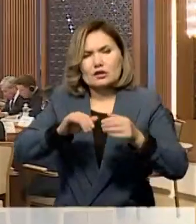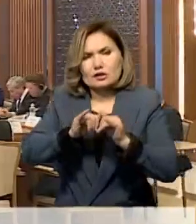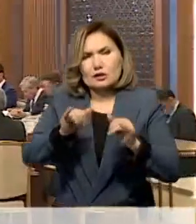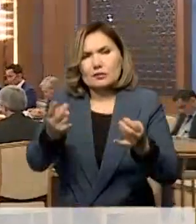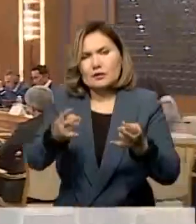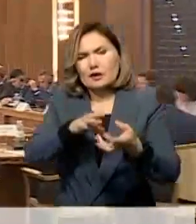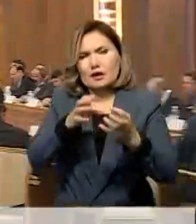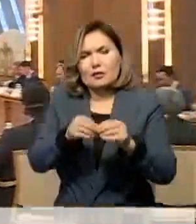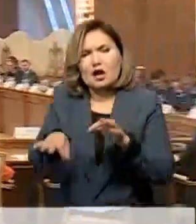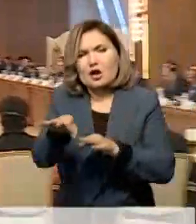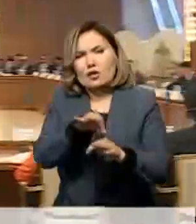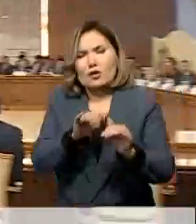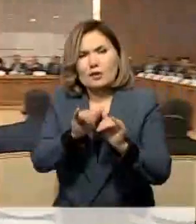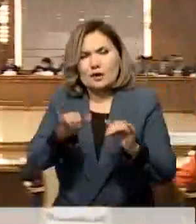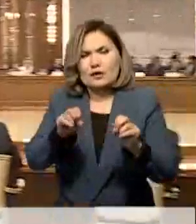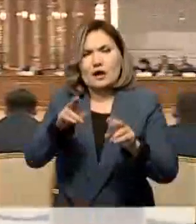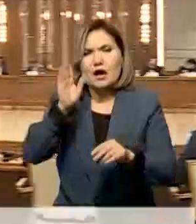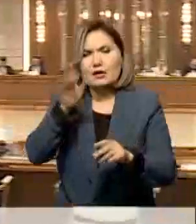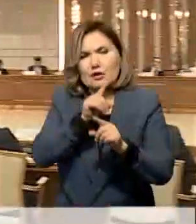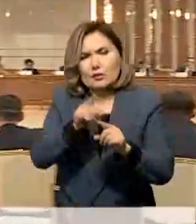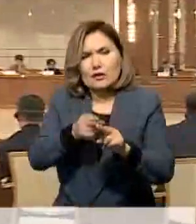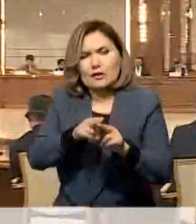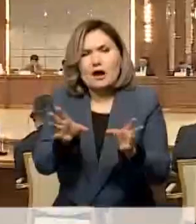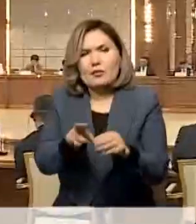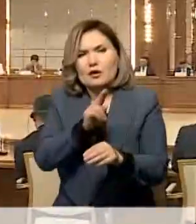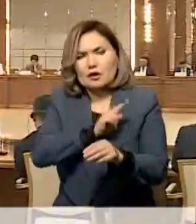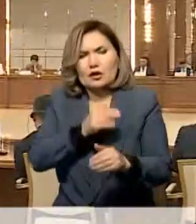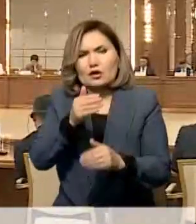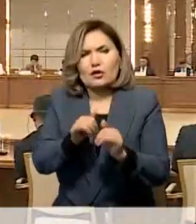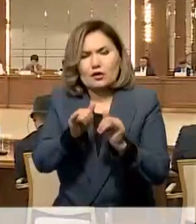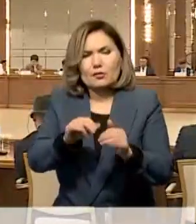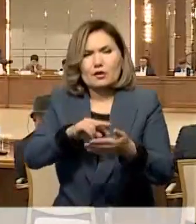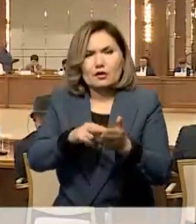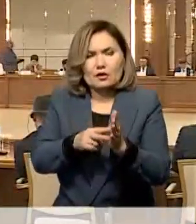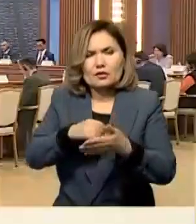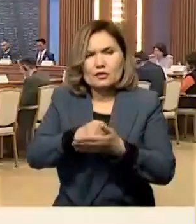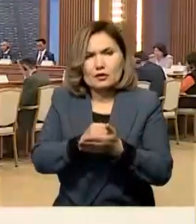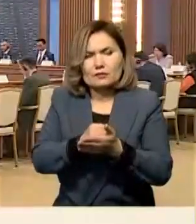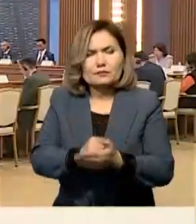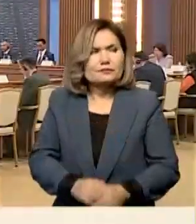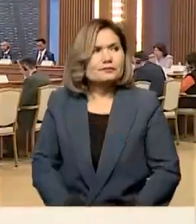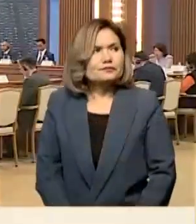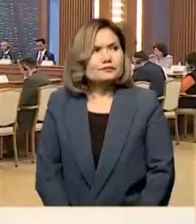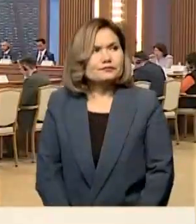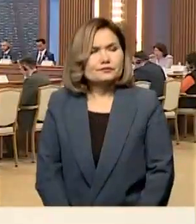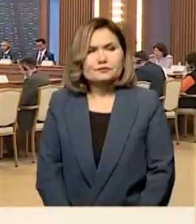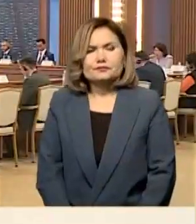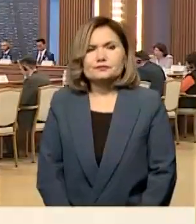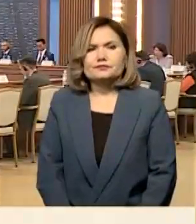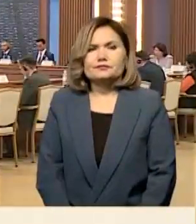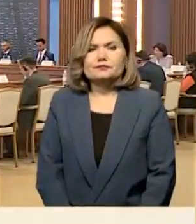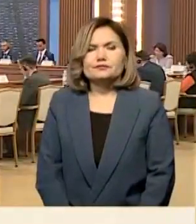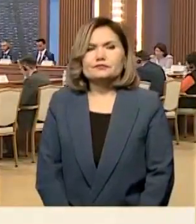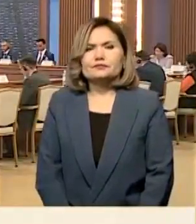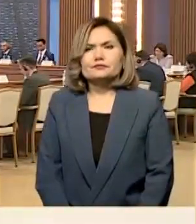Жиында мамандар жобаны жан-жақты талқылап, алдағы уақытта бірлесе жүзеге асырылатын шараларды пысықтады. Еркебұлан Смадияров, 24 KZ.